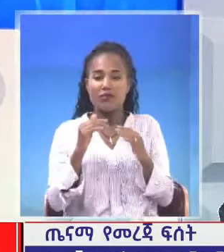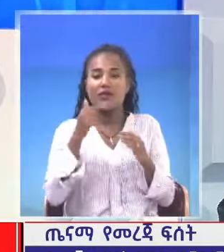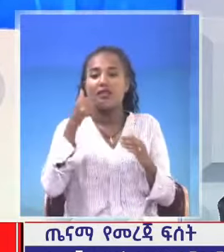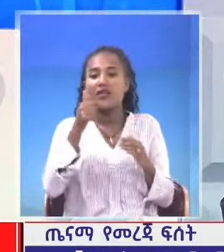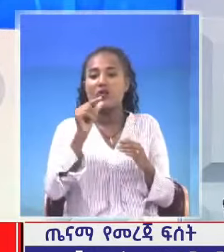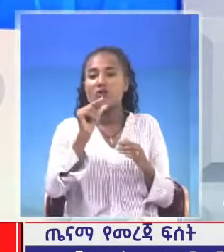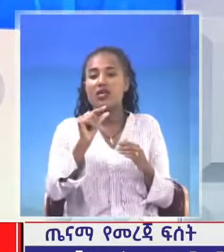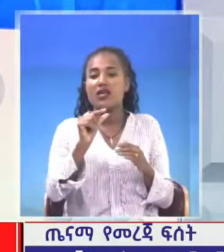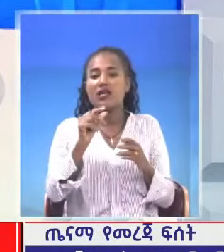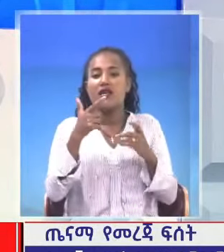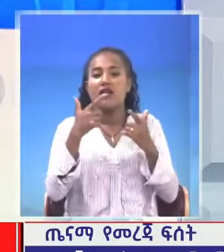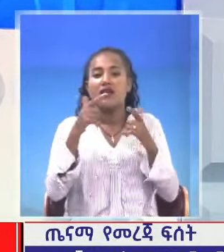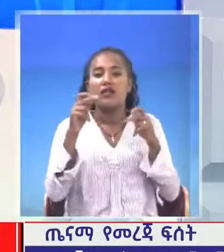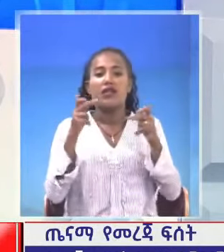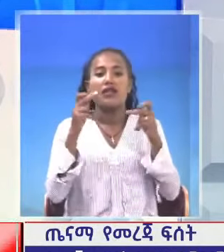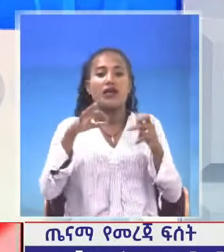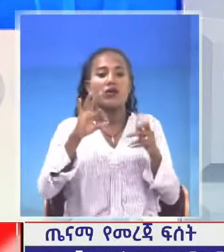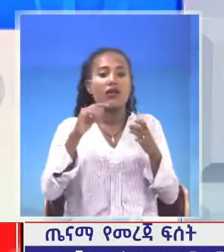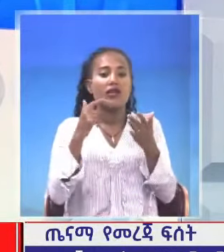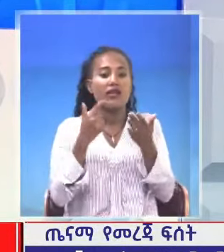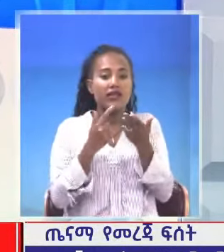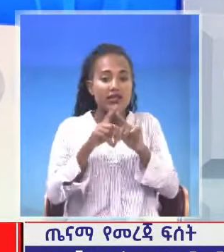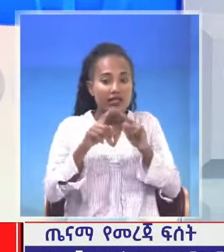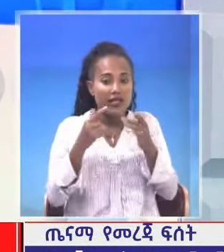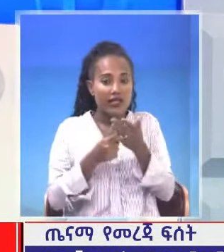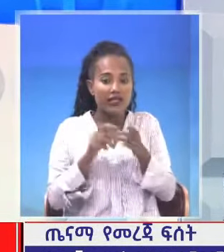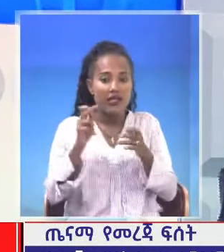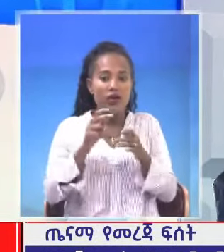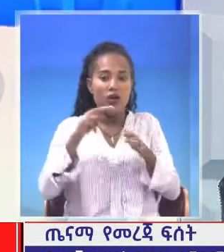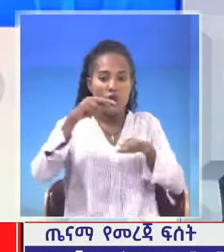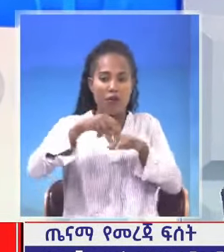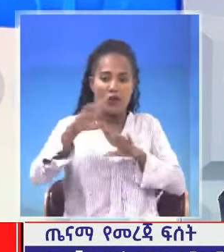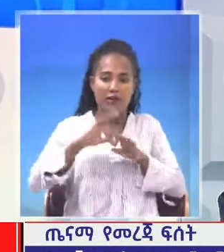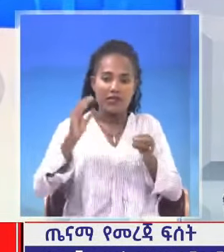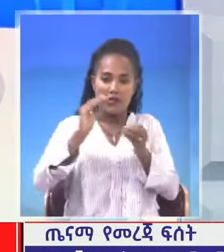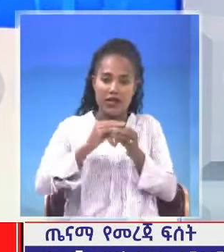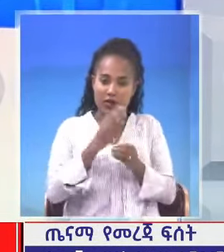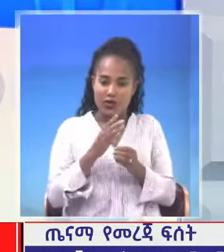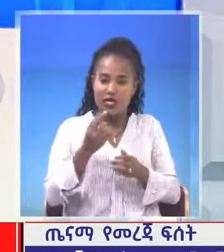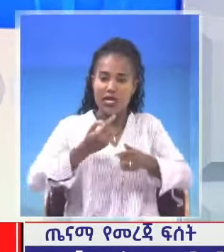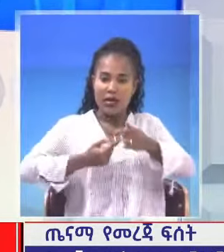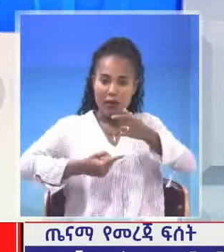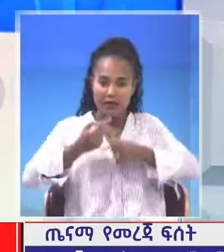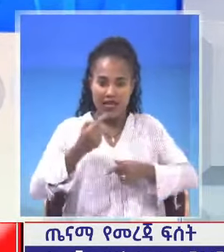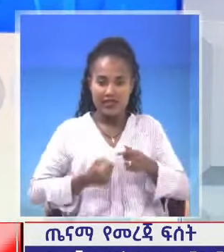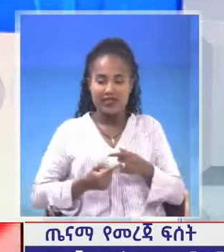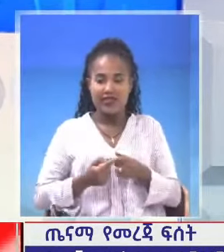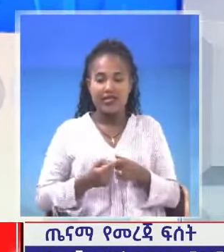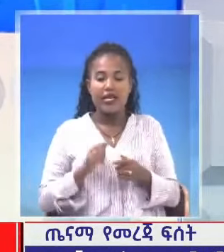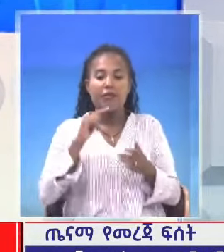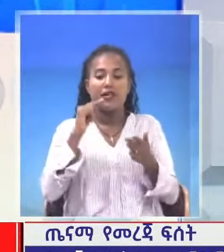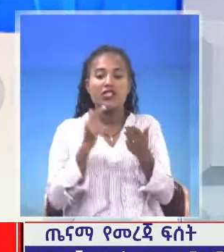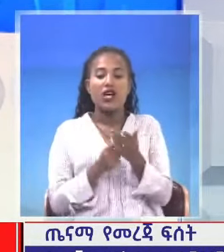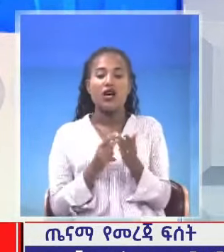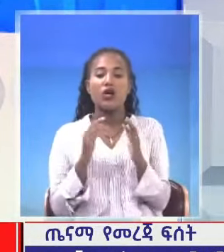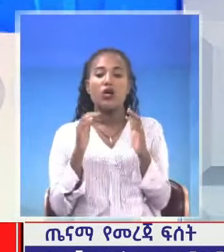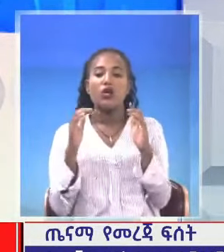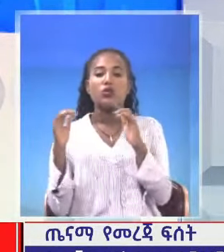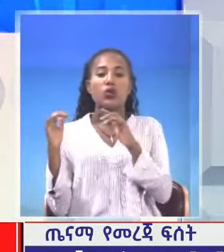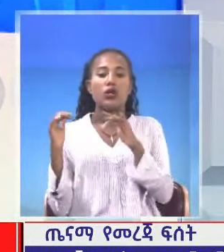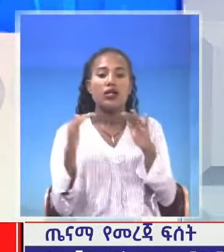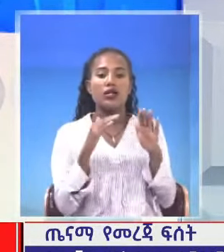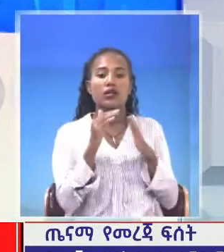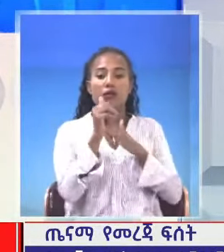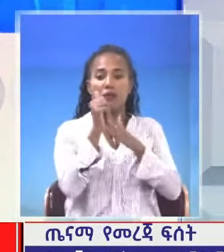የተወሰነ ድል ተገኝቷል። አዎ፣ ግን ይሄን ድል ቋሚ ለማድረግ ተጨማሪ ነገሮችን ለማምጣት የመረጃ ጦርነቱን የሚመራ